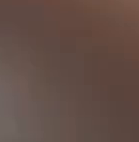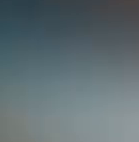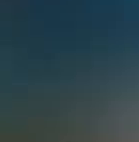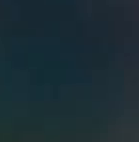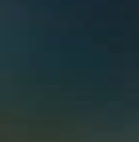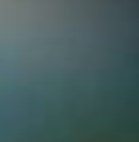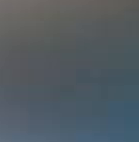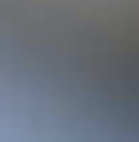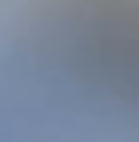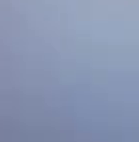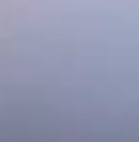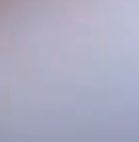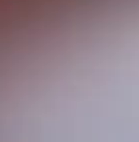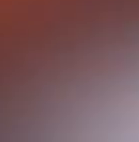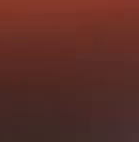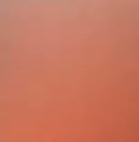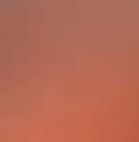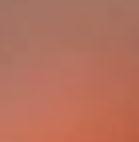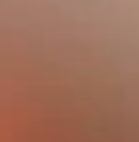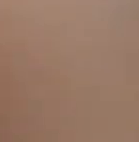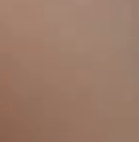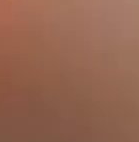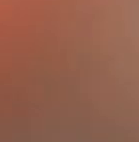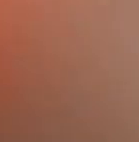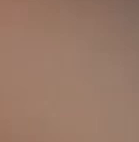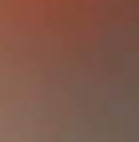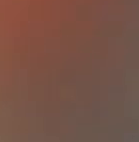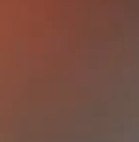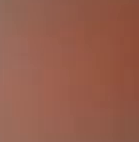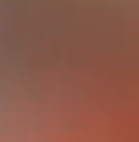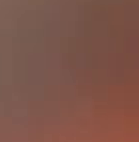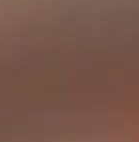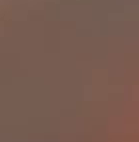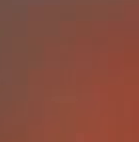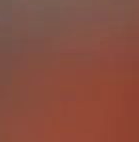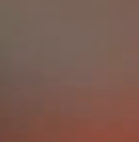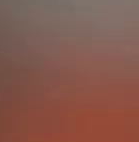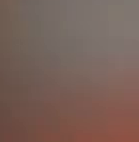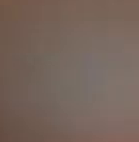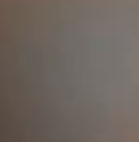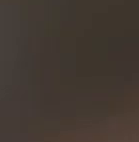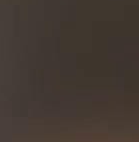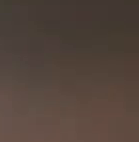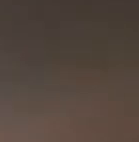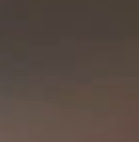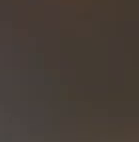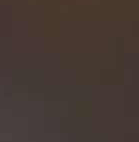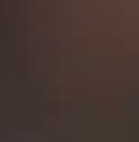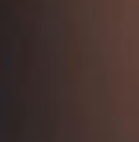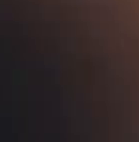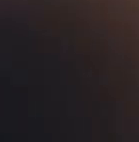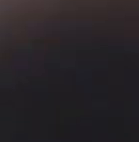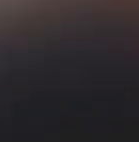plastik milik kakek Sangeli 74 tahun yang hidup sebatang kara. Uang berbagai pecahan tersebut disimpan sejak